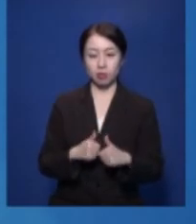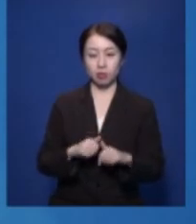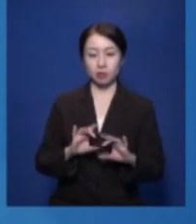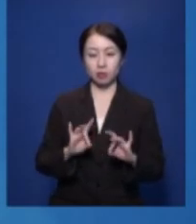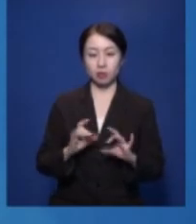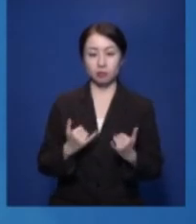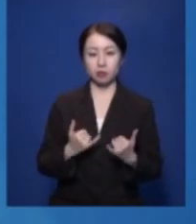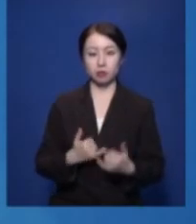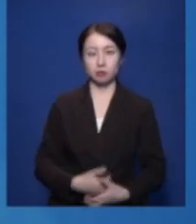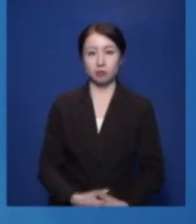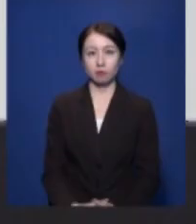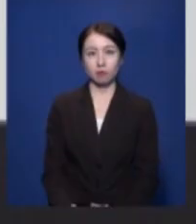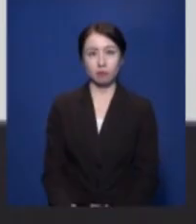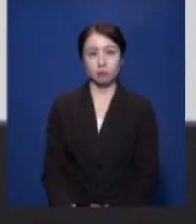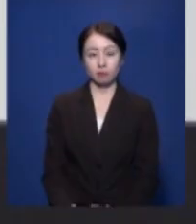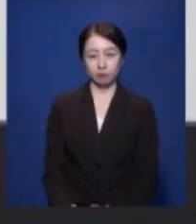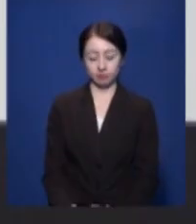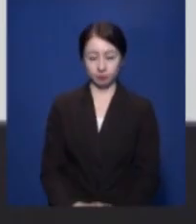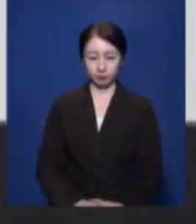Адилия Кушекова.